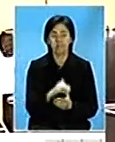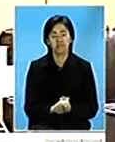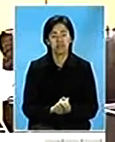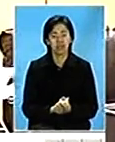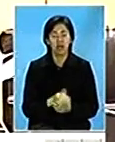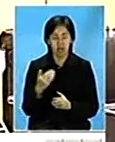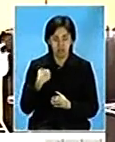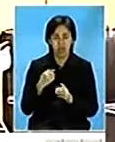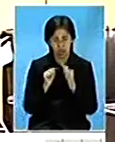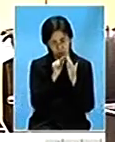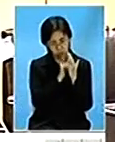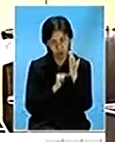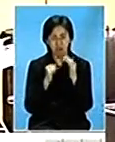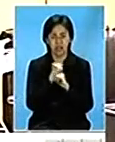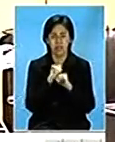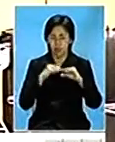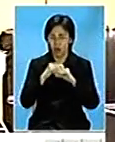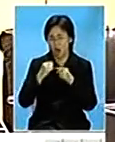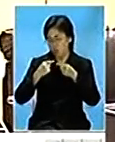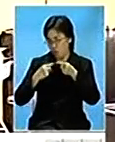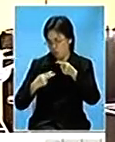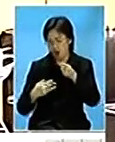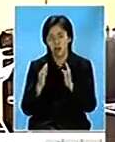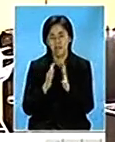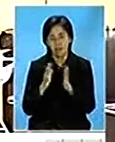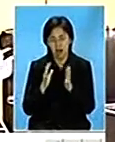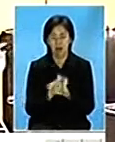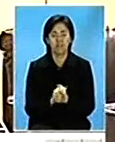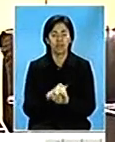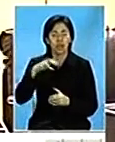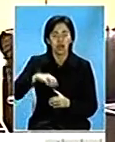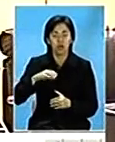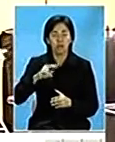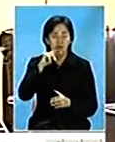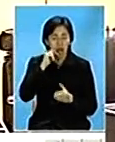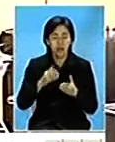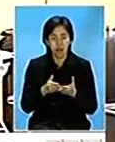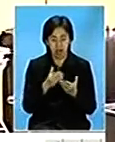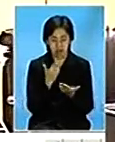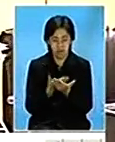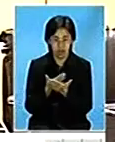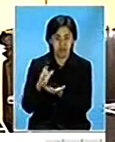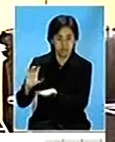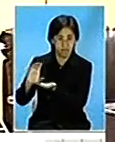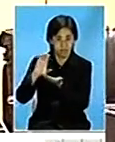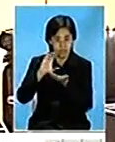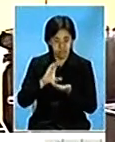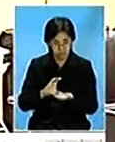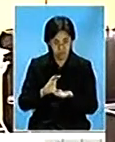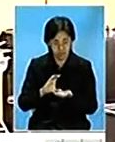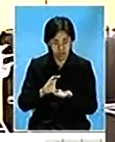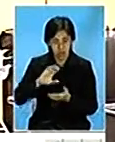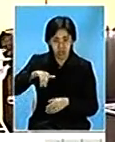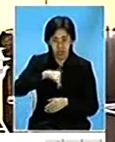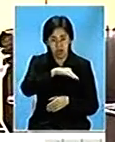อื่นๆนั้นมีโครงการอีกมากซึ่งกรมเจ้าท่าได้รับงบประมาณทั้งสิ้น